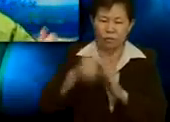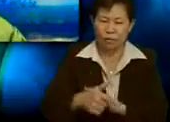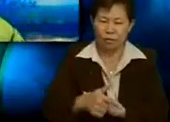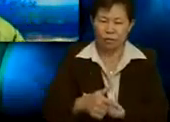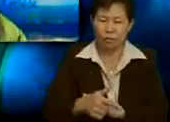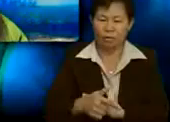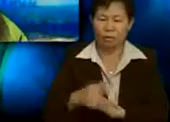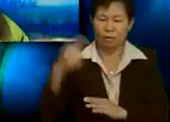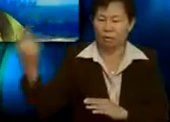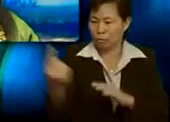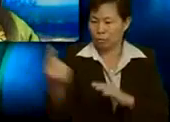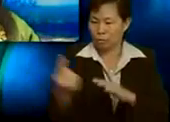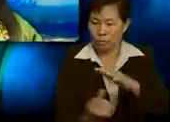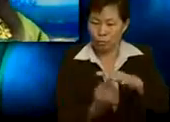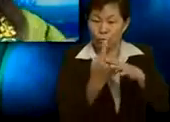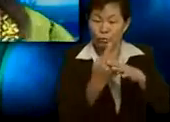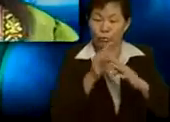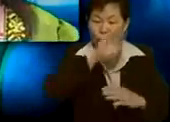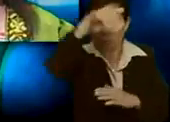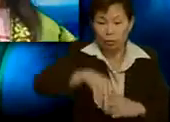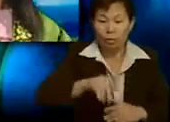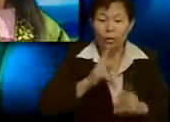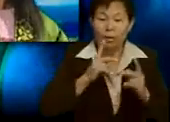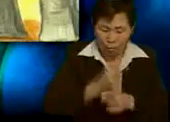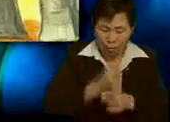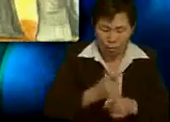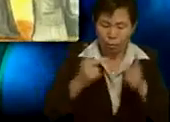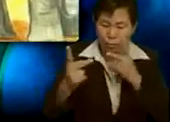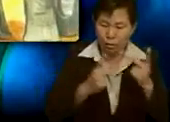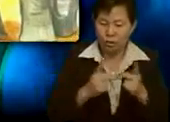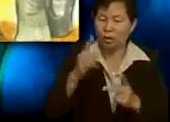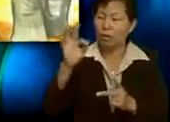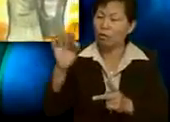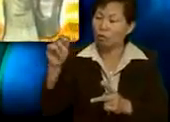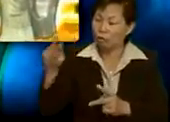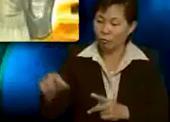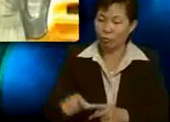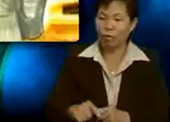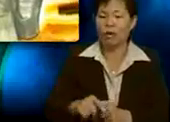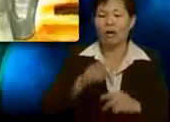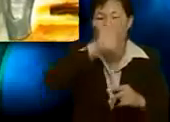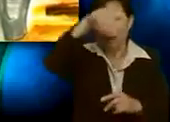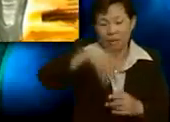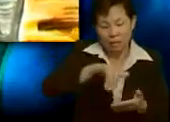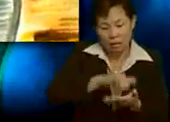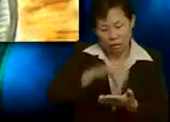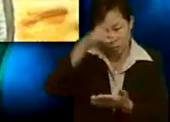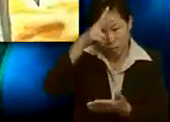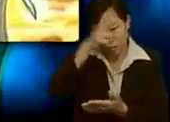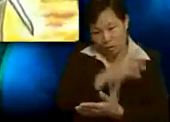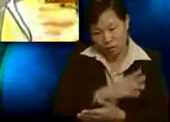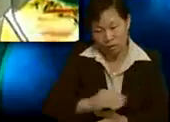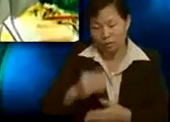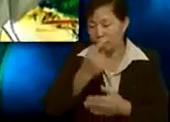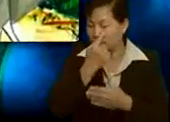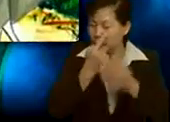Kemudian muncul gajah itu. "Betul," kata Somphone. "Gajah itu jantan dan juga buta